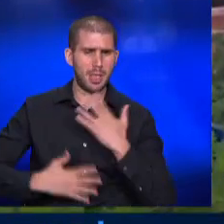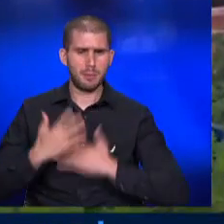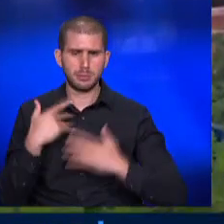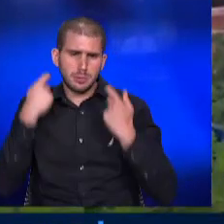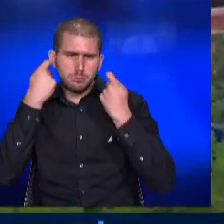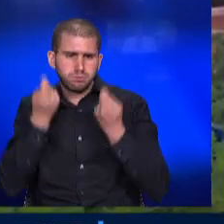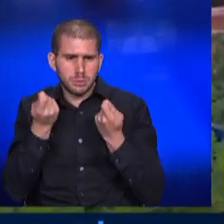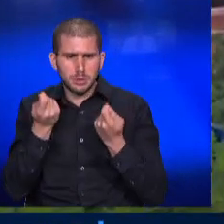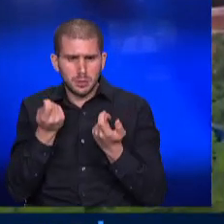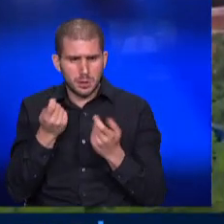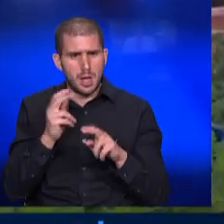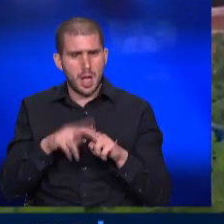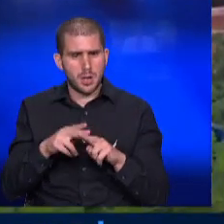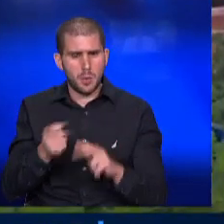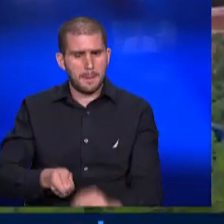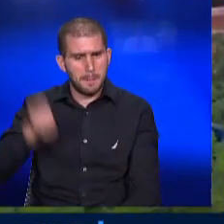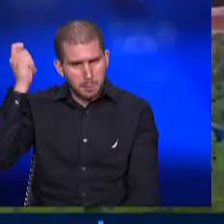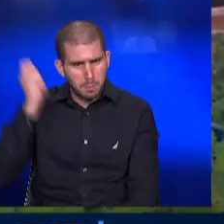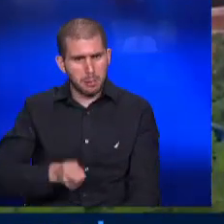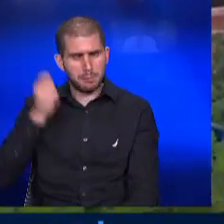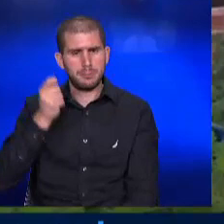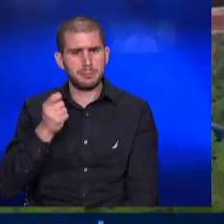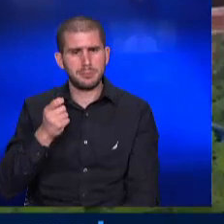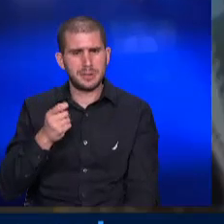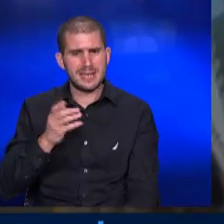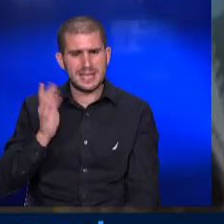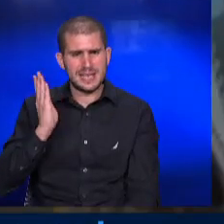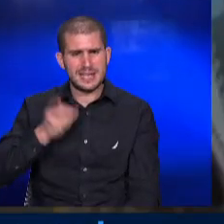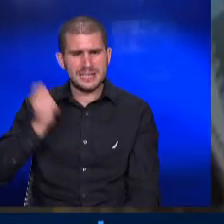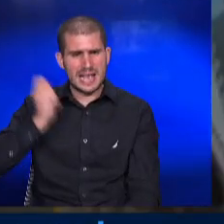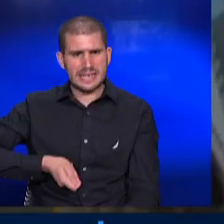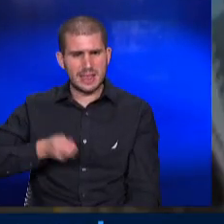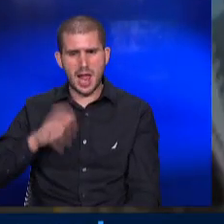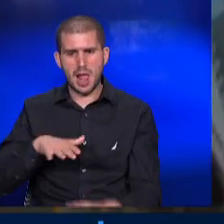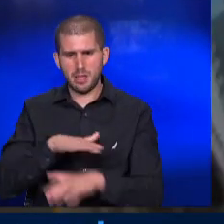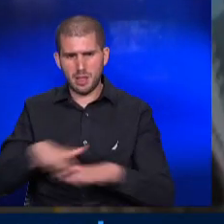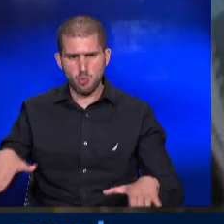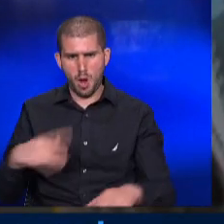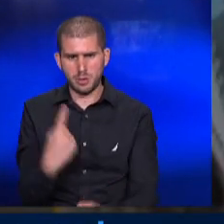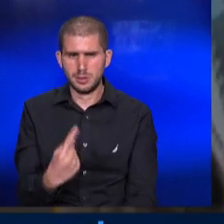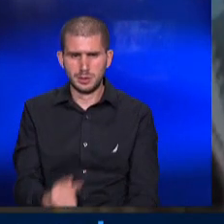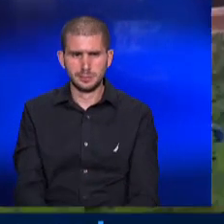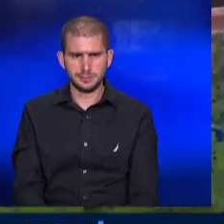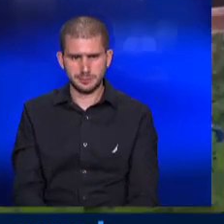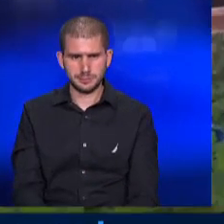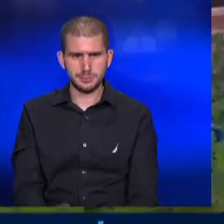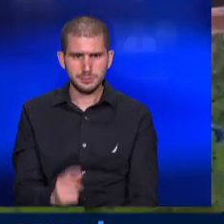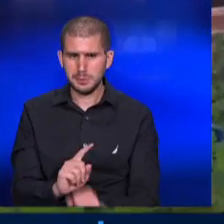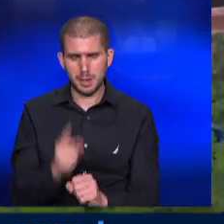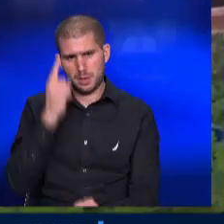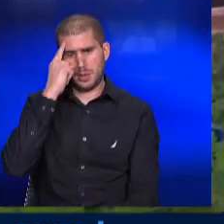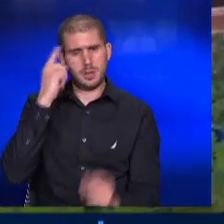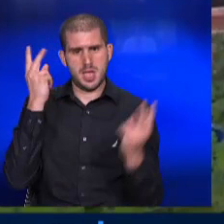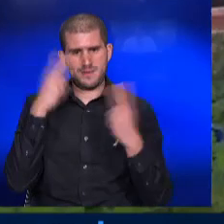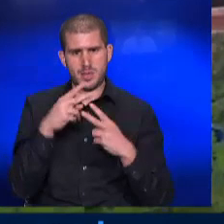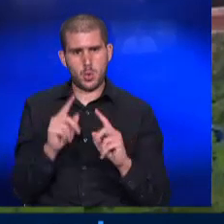מתלבש, ואחרי שהוא נתן מכה עם הגרזן על הדלפק, אז ברגע הזה